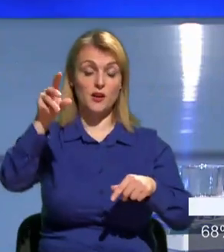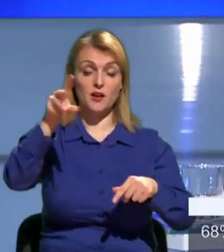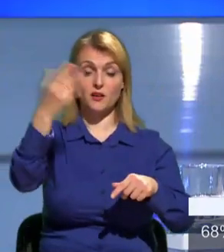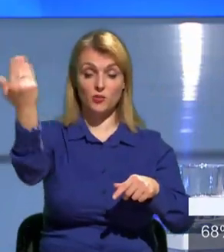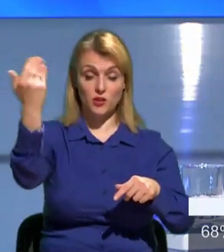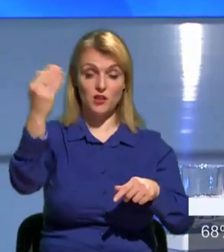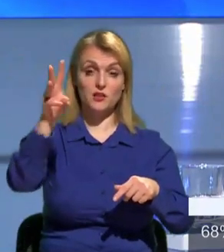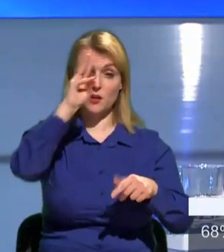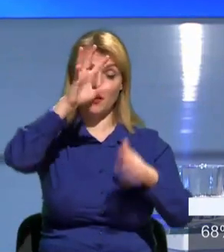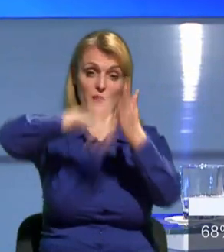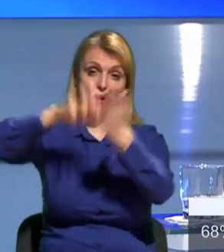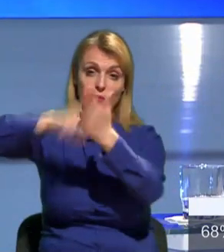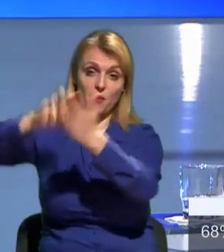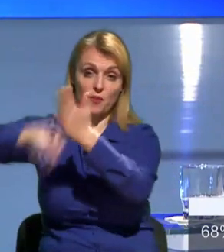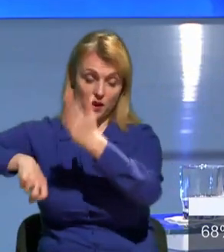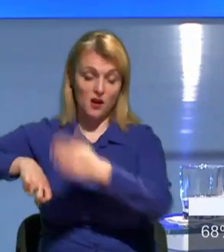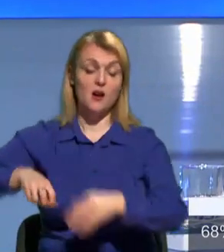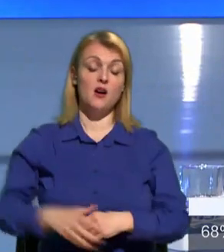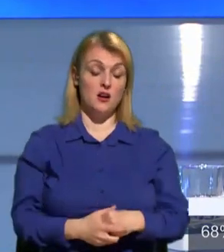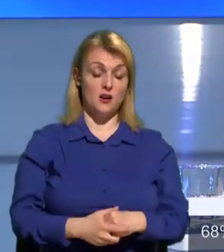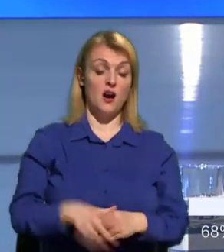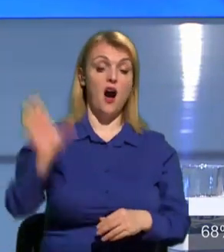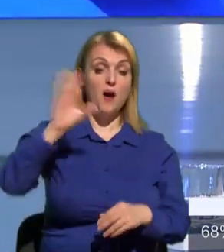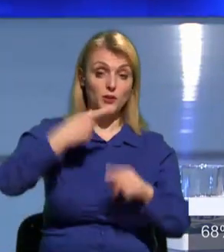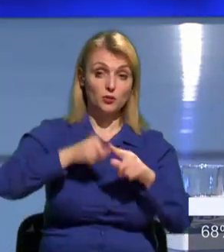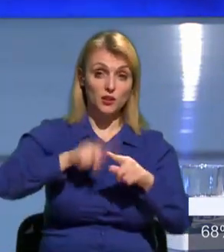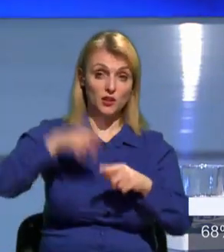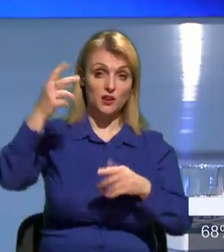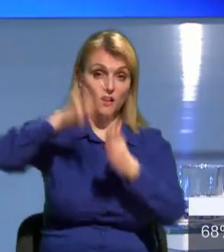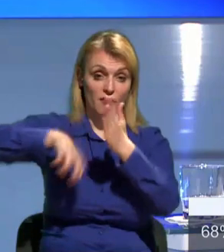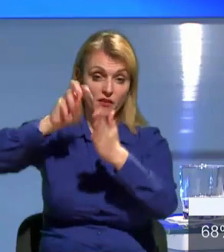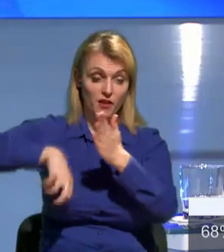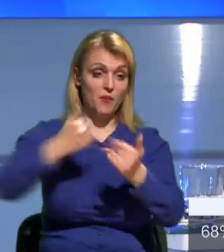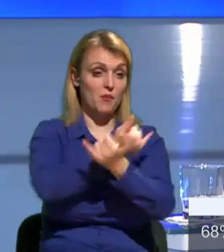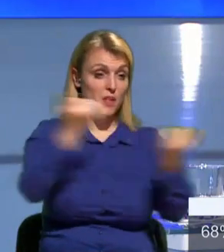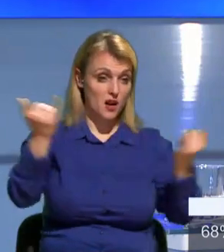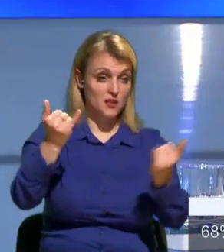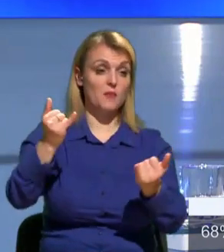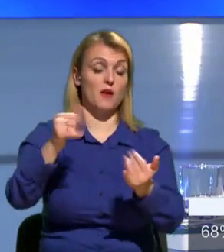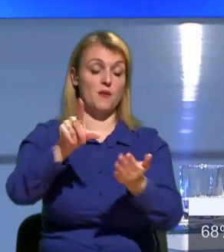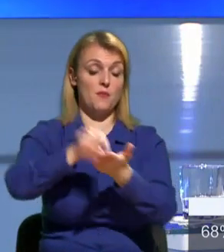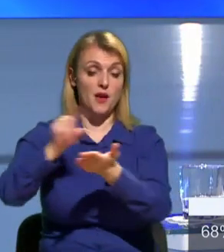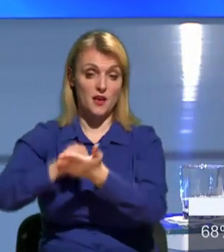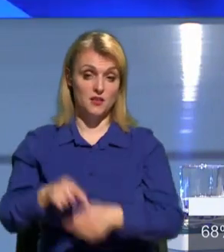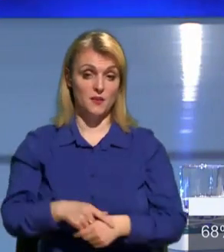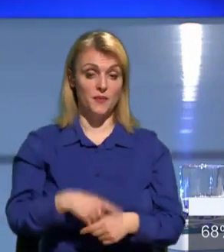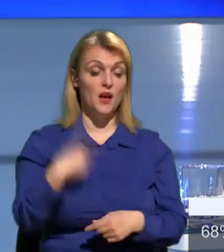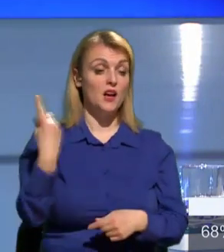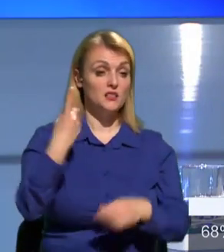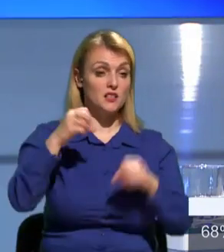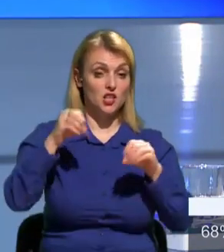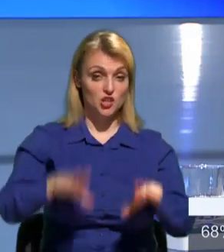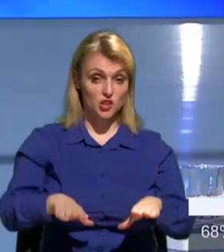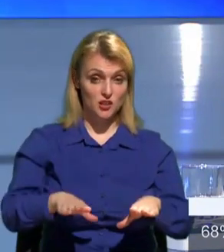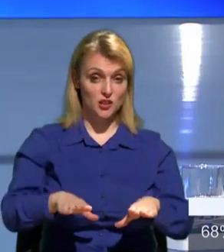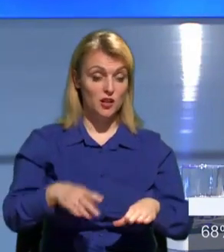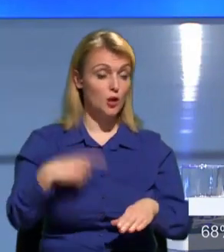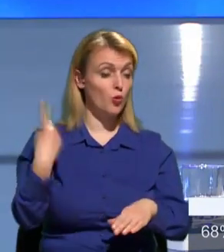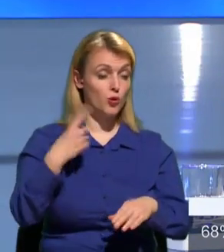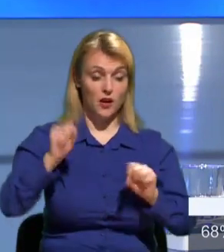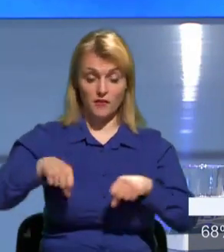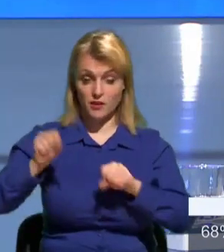de pensionari plus aproape 750-800.000 de copii până la 18 ani. Soluția este unică și una unica